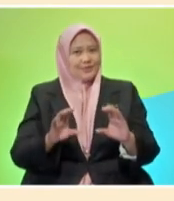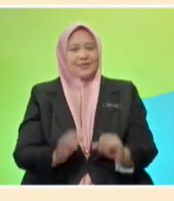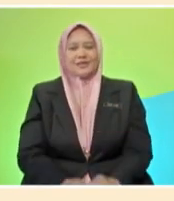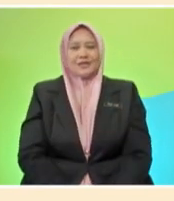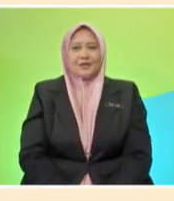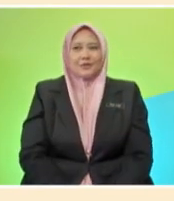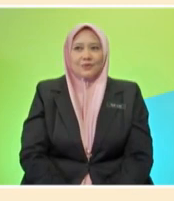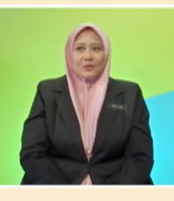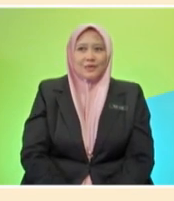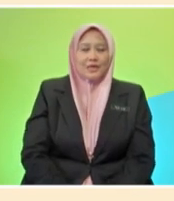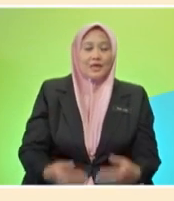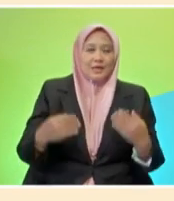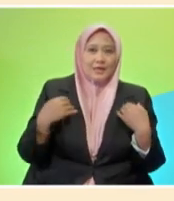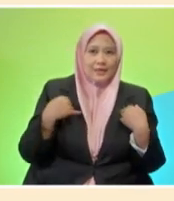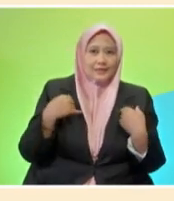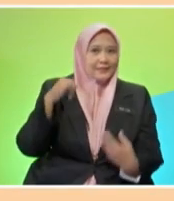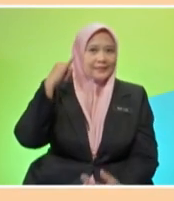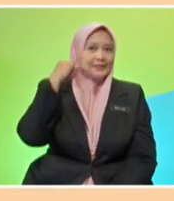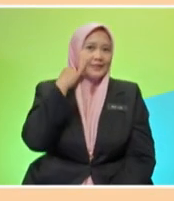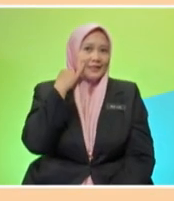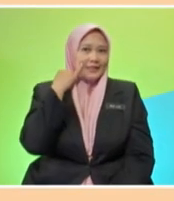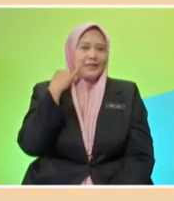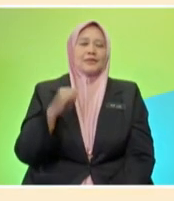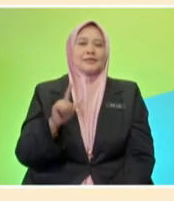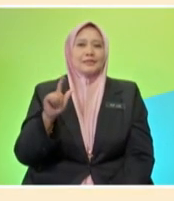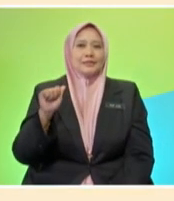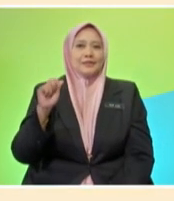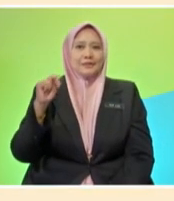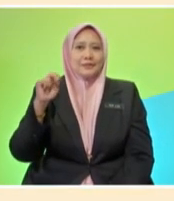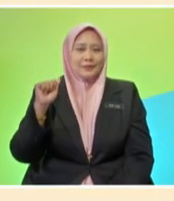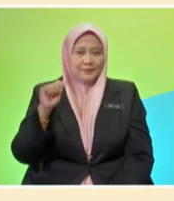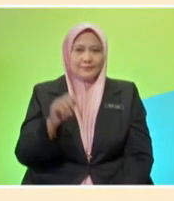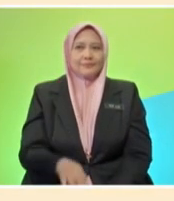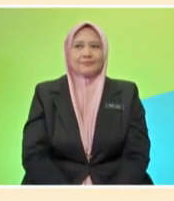Azra Ilana angkat tangan terlebih dahulu. Silakan Azra Ilana untuk baca.